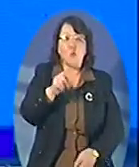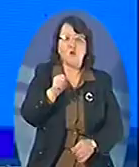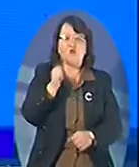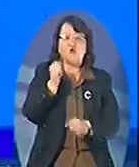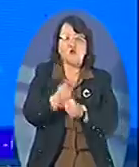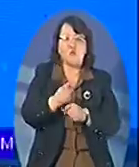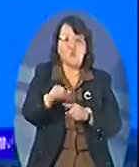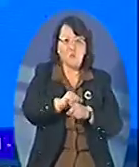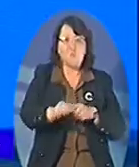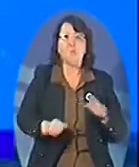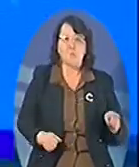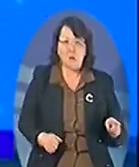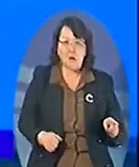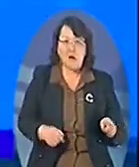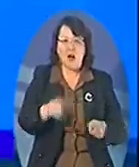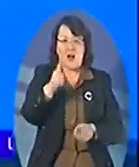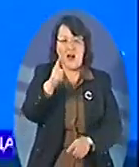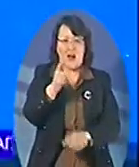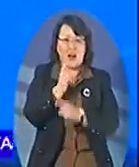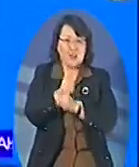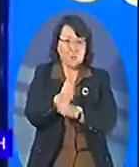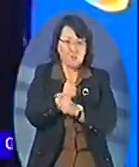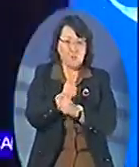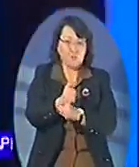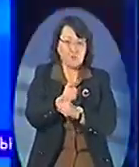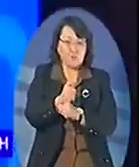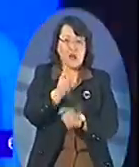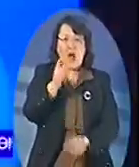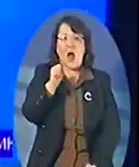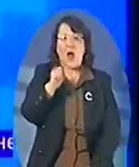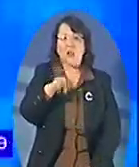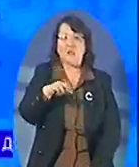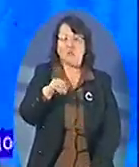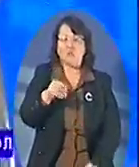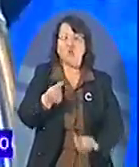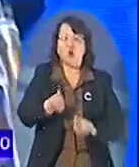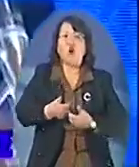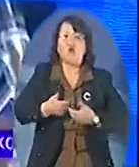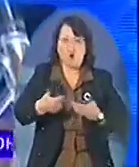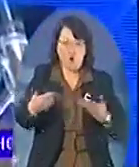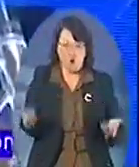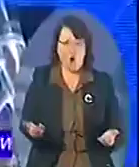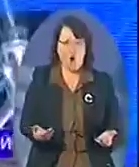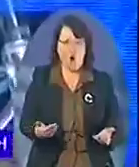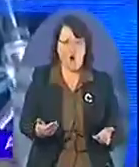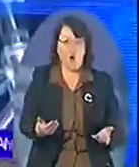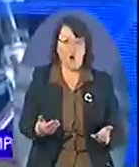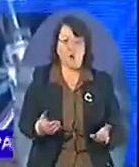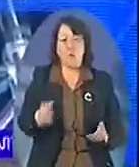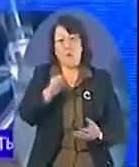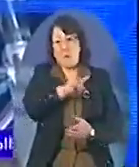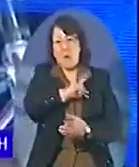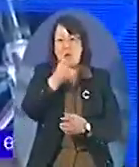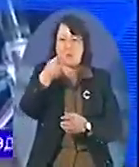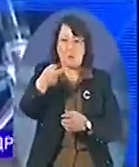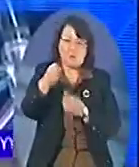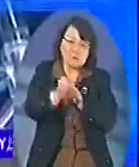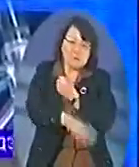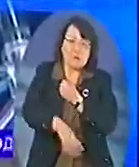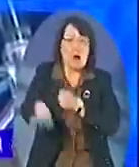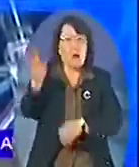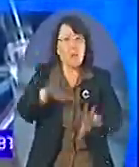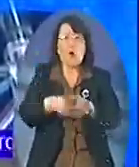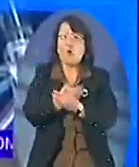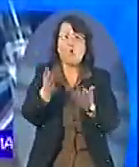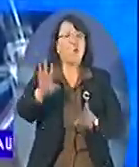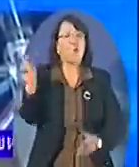За халамж бас огт байхгүй бишээ. Халамж байгаа. Гэхдээ хавтгаарсан халамж бол шинчлэлийн засгийн газрын